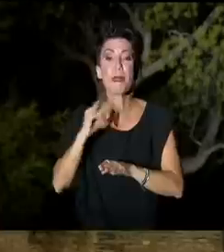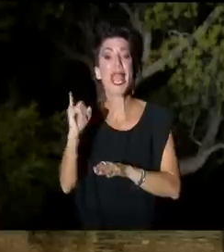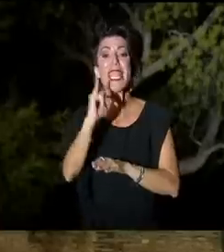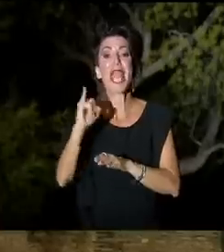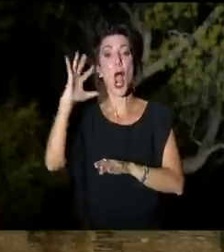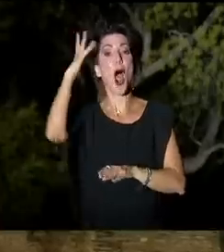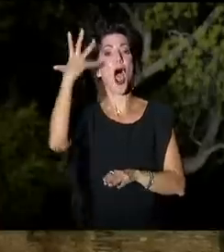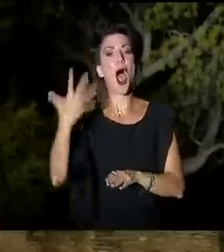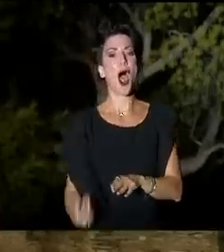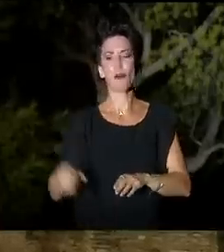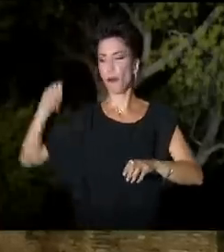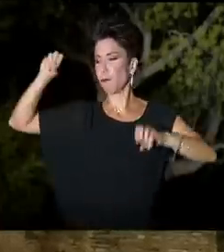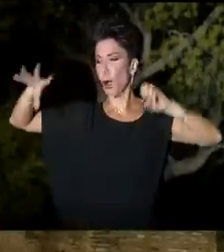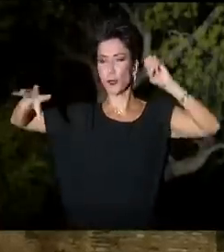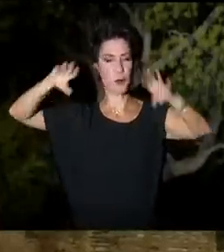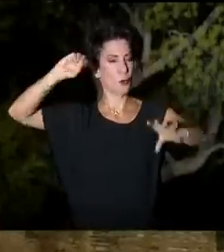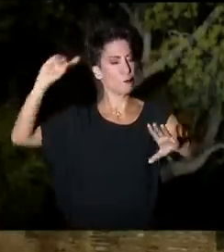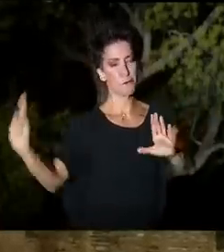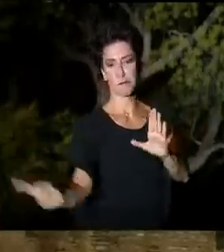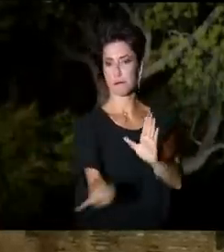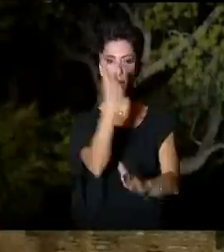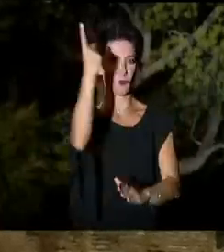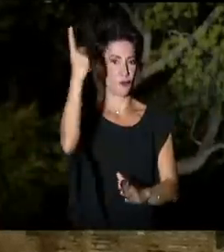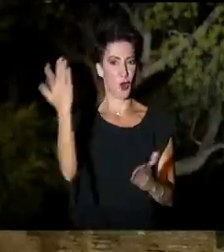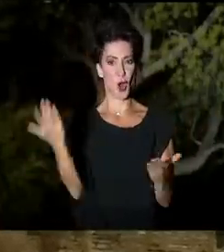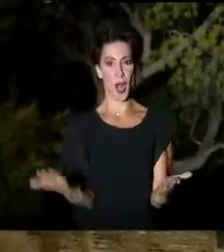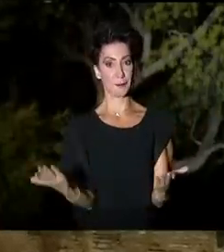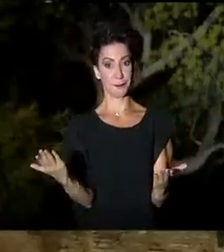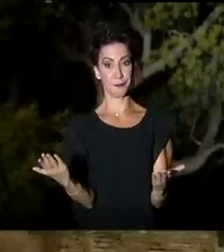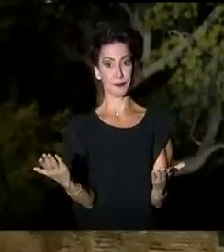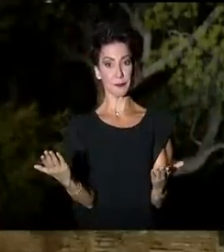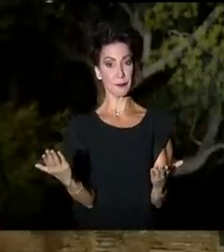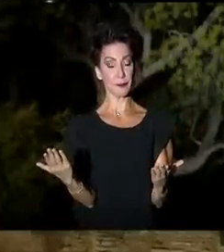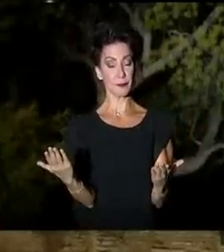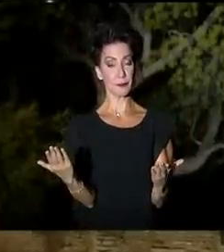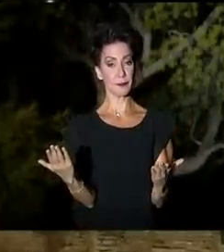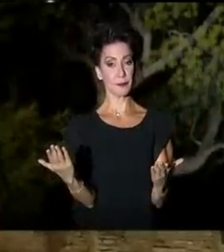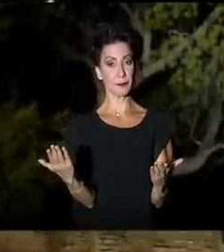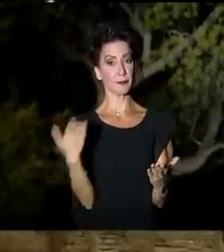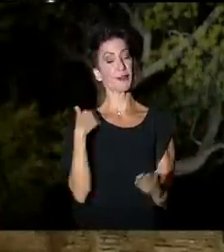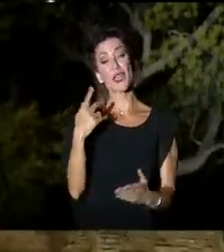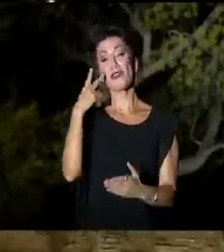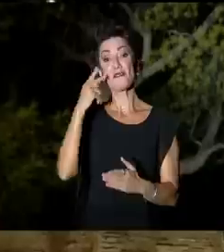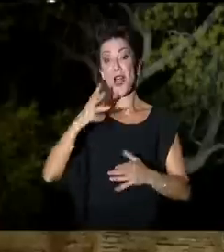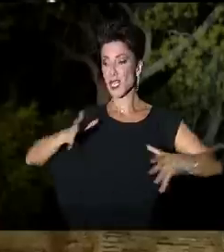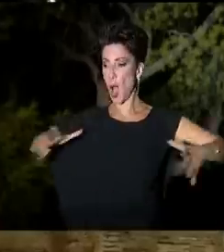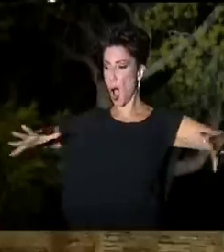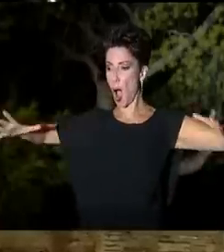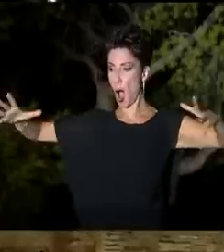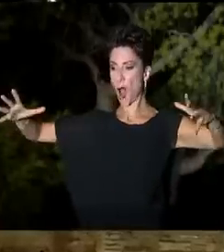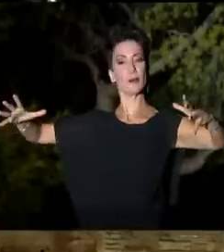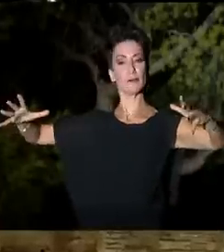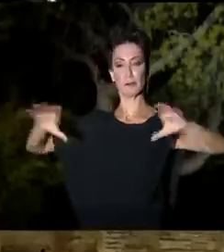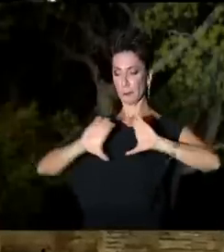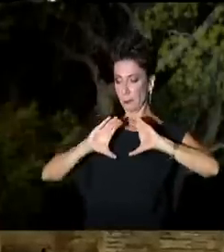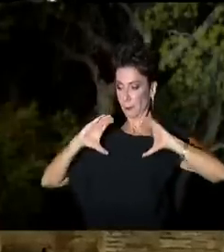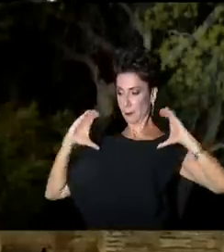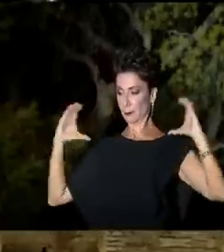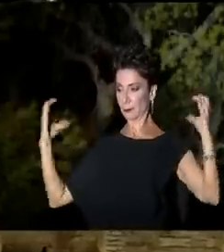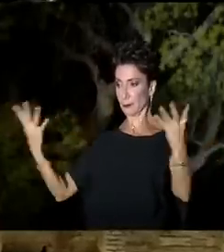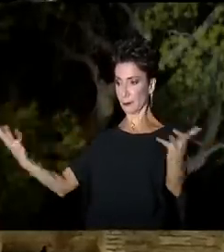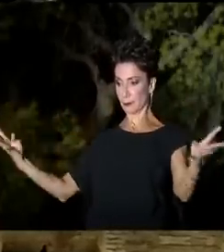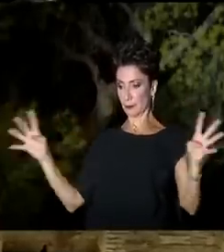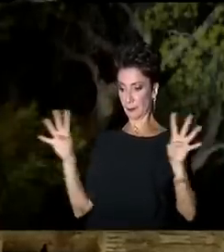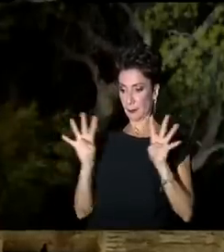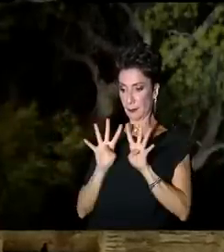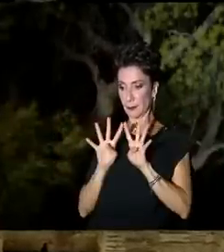Αφροδίτης, φωτίζονται για πρώτη φορά. Ο φωτισμός τώρα αναδεικνύει το σύνολο του Ιερού Βράχου. Τα τείχη, τον όγκο, τη